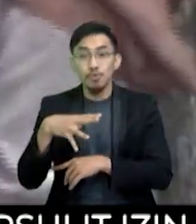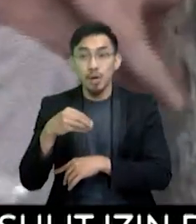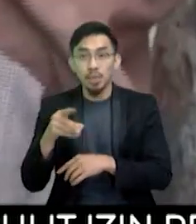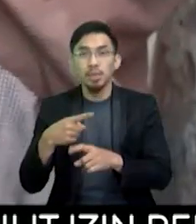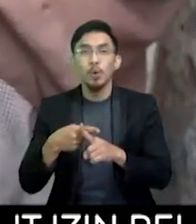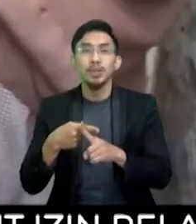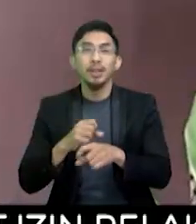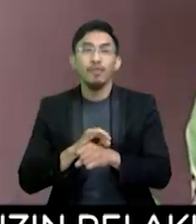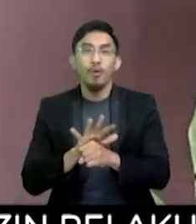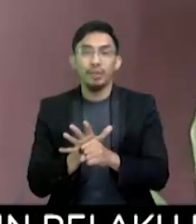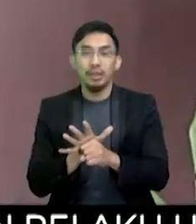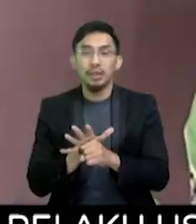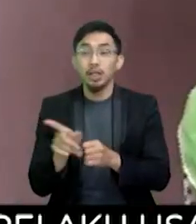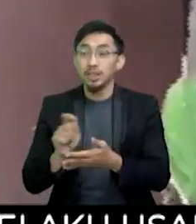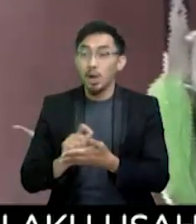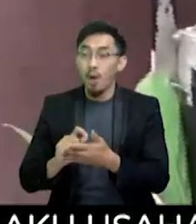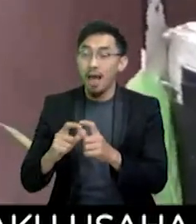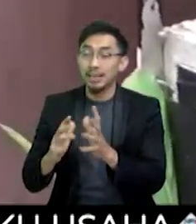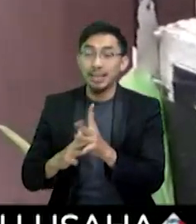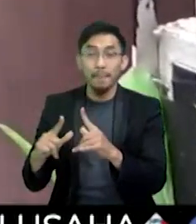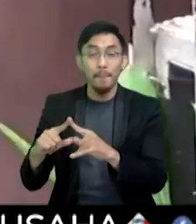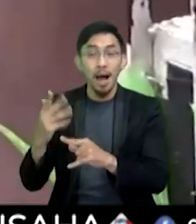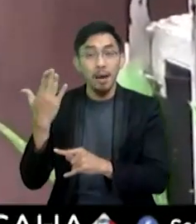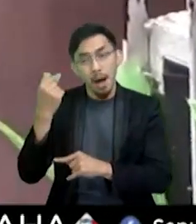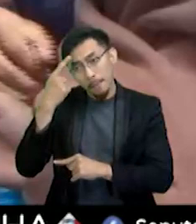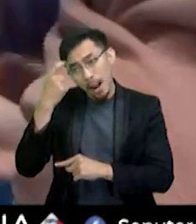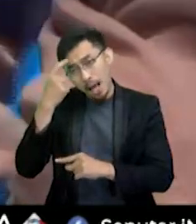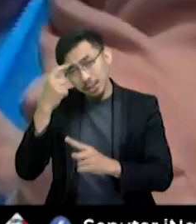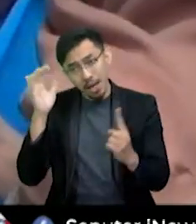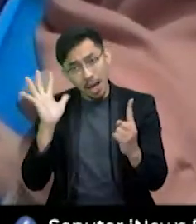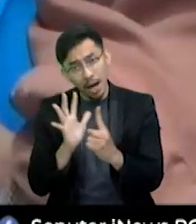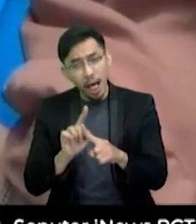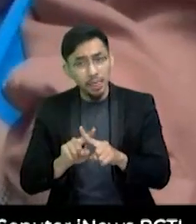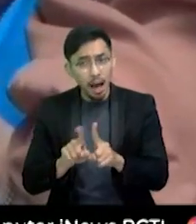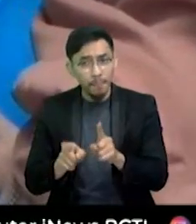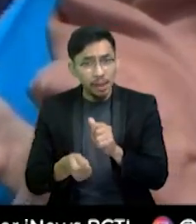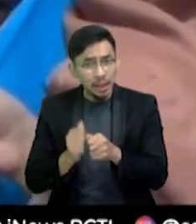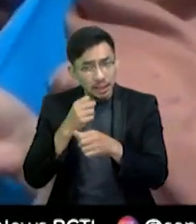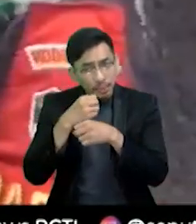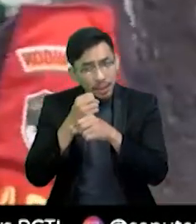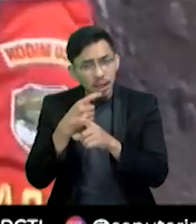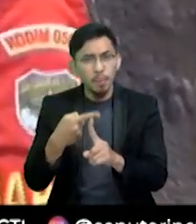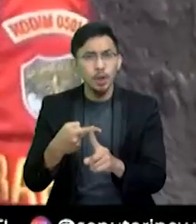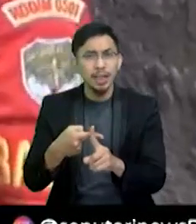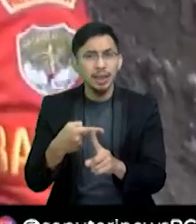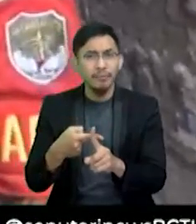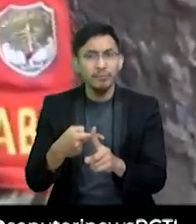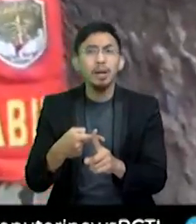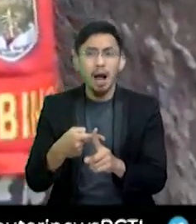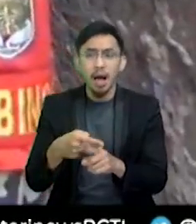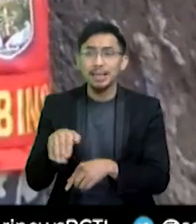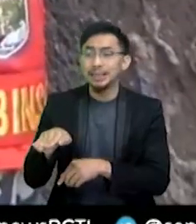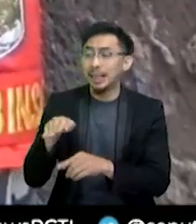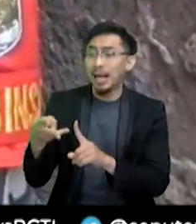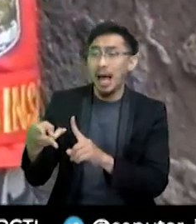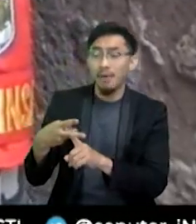SMA diketahui tengah mengikuti pembelajaran tatap muka di sekolah, namun hasil tes PCR-nya positif, membuat ZF harus menjalani isolasi